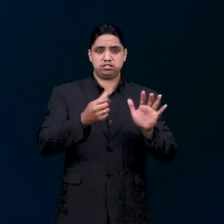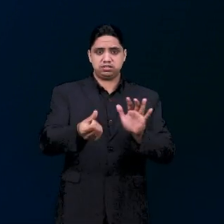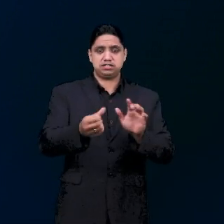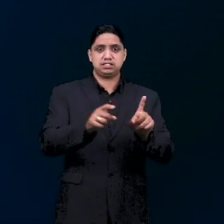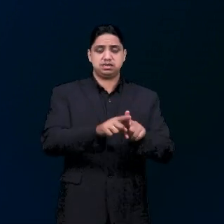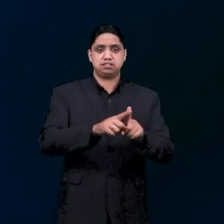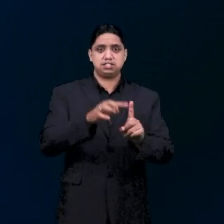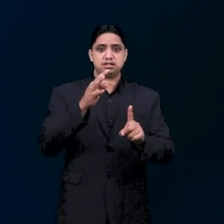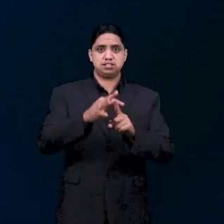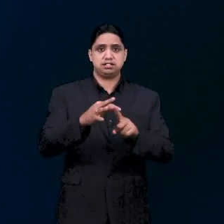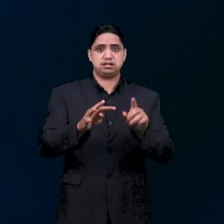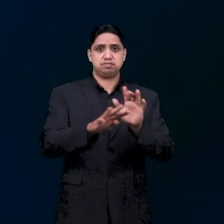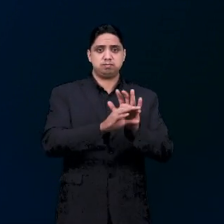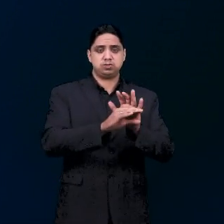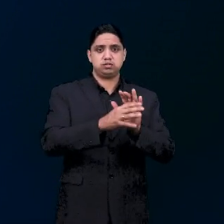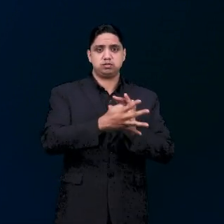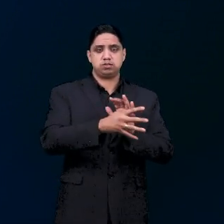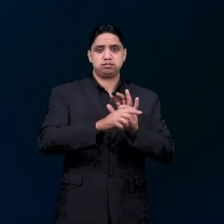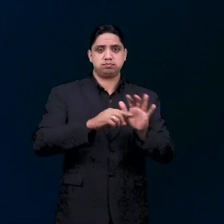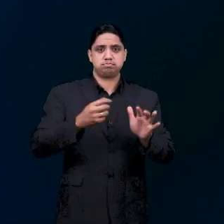16.